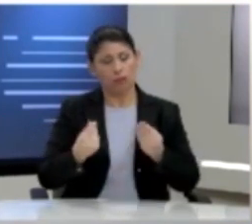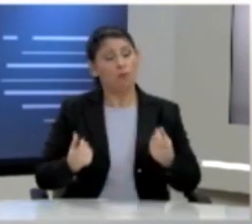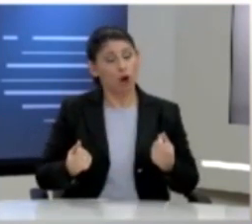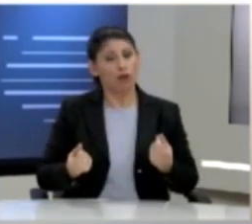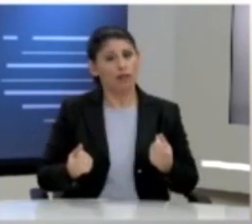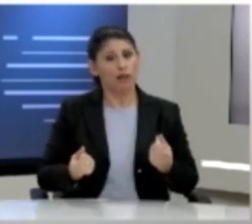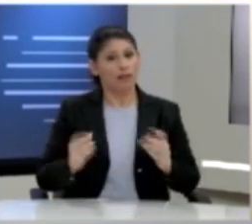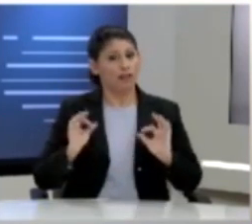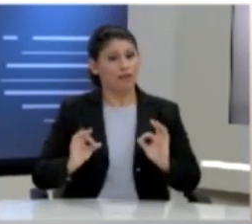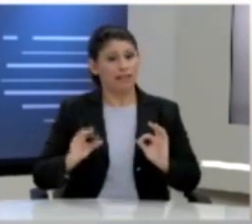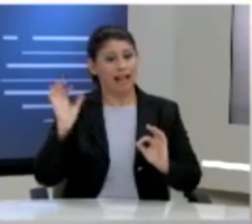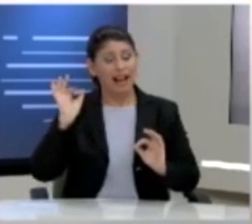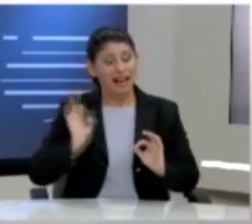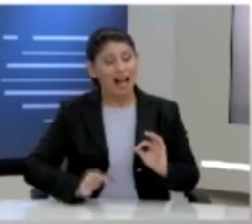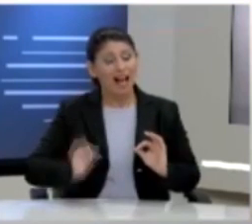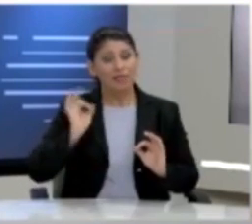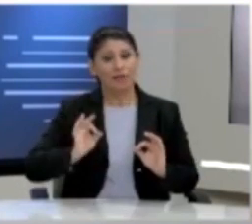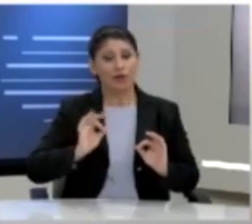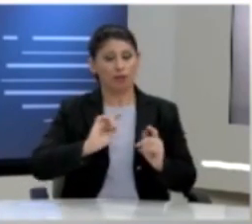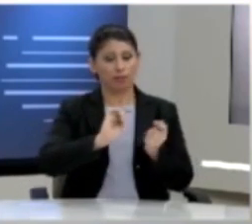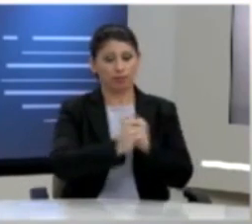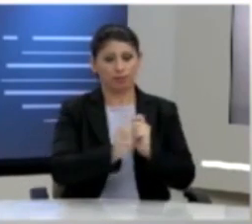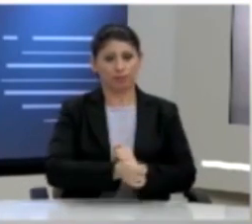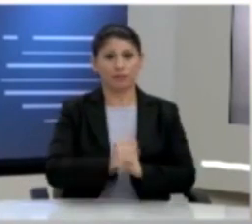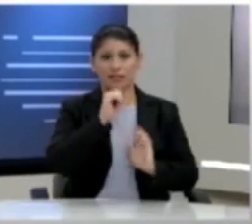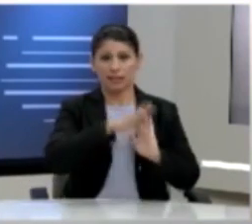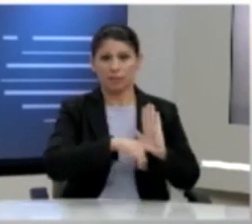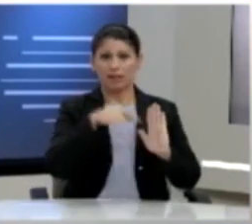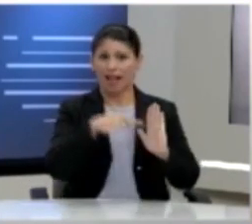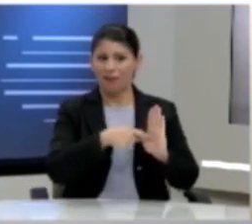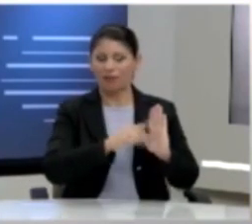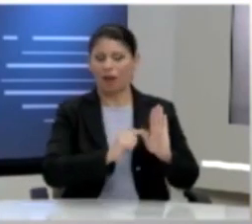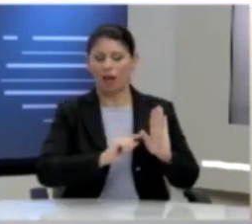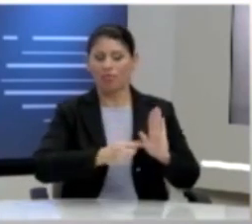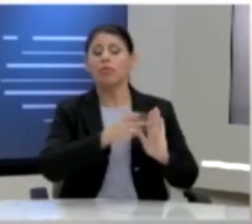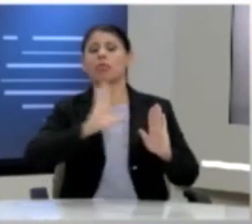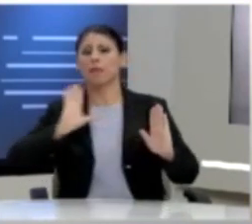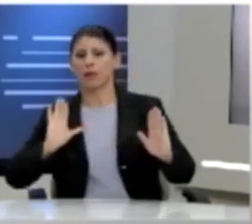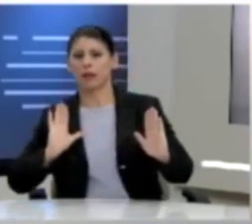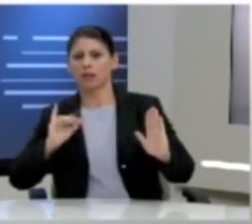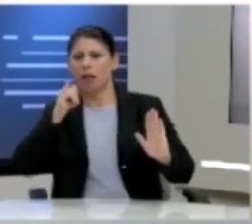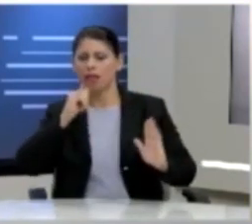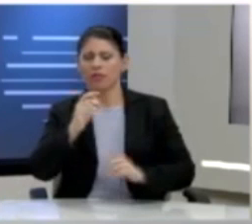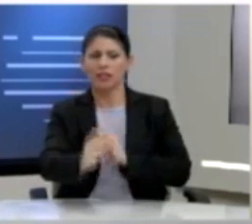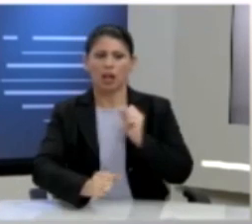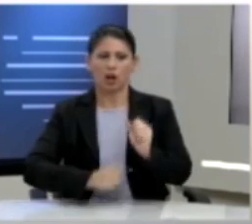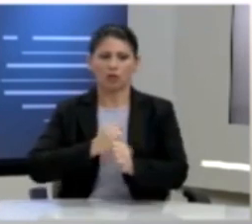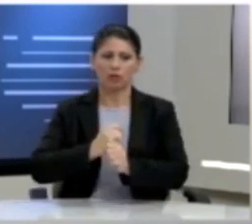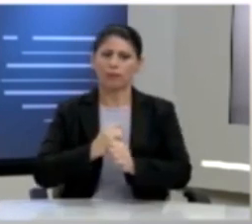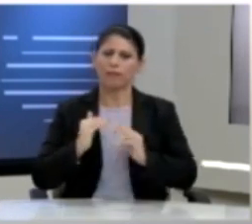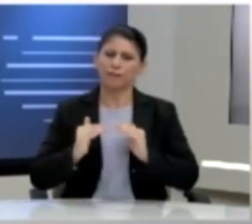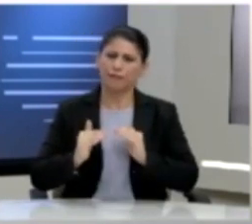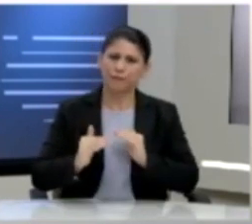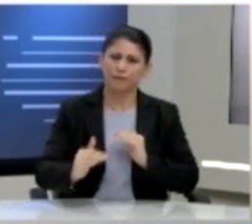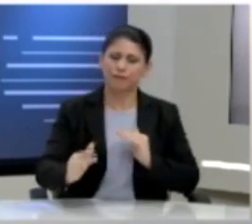σε κάθε αναθεώρηση του συντάγματος αυτά παραμένουν ανέγγιχτα και διονύζουν την ισχύ